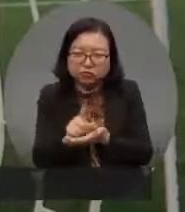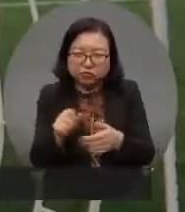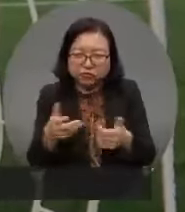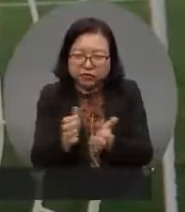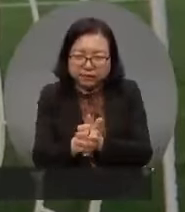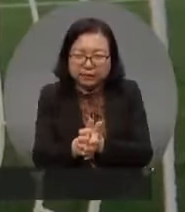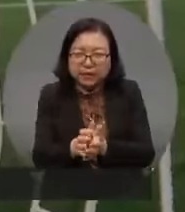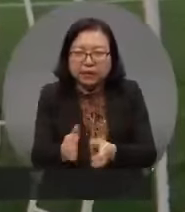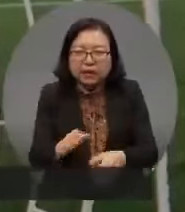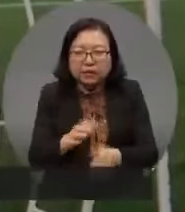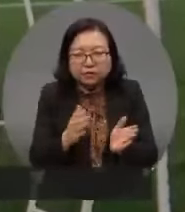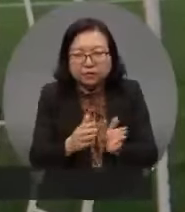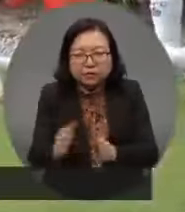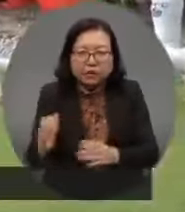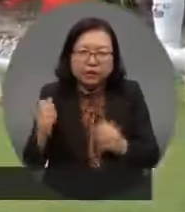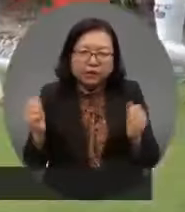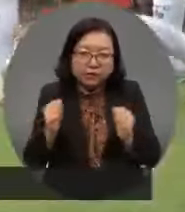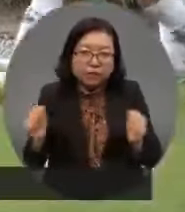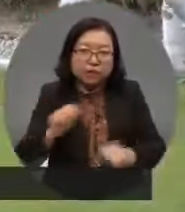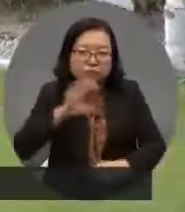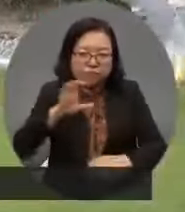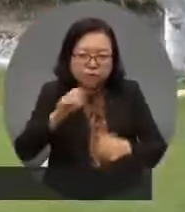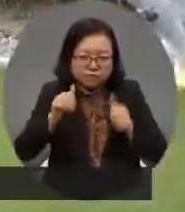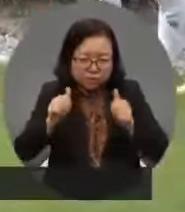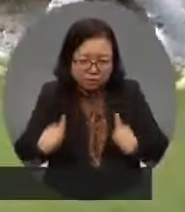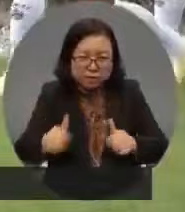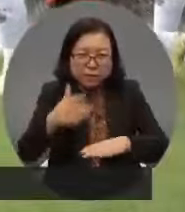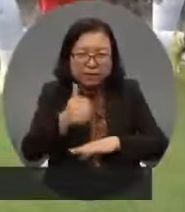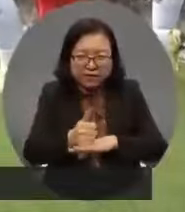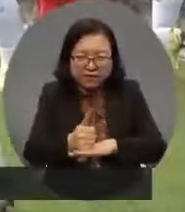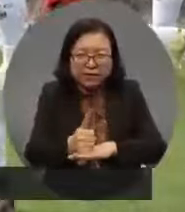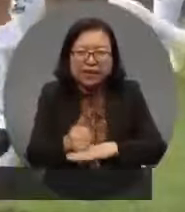준비한 동계훈련의 결과가 이제 20일 앞으로